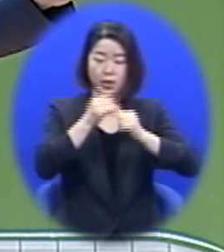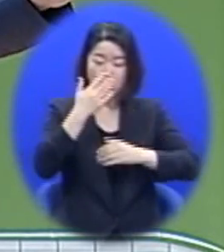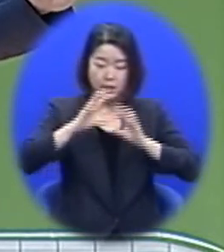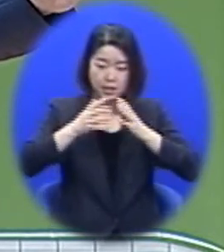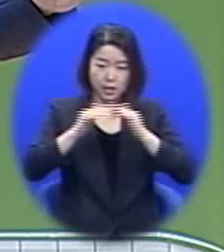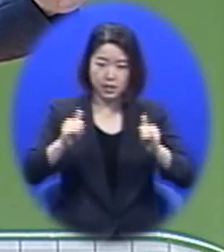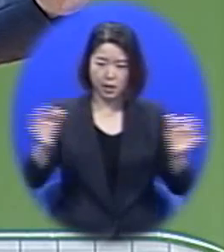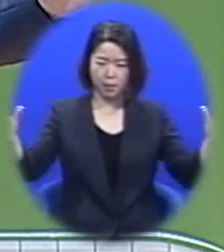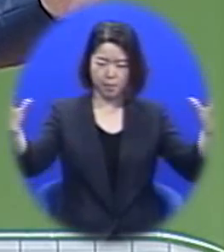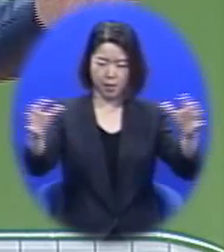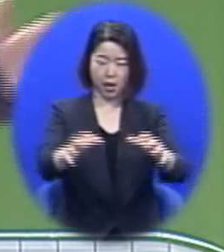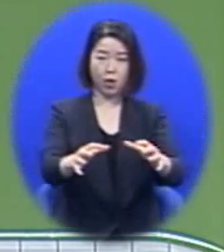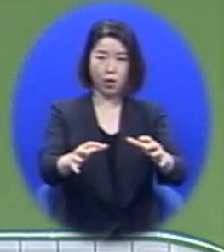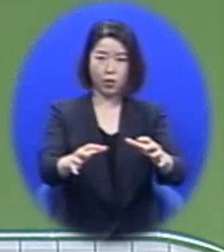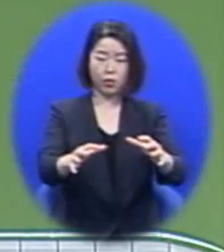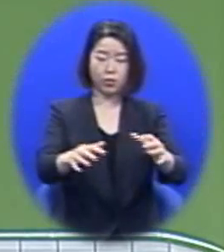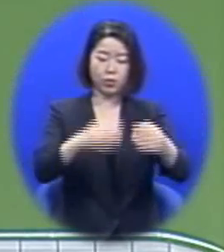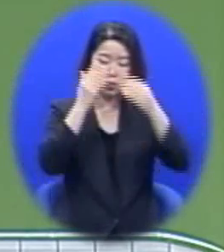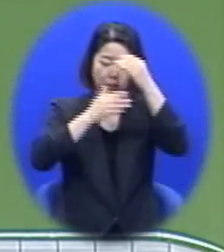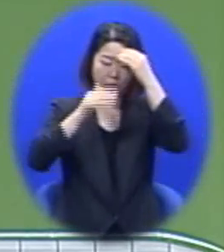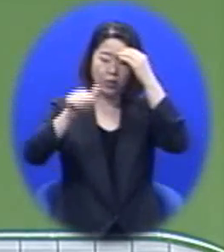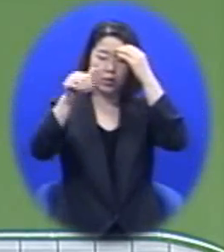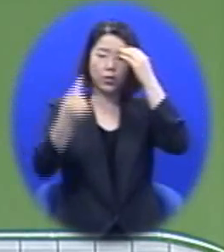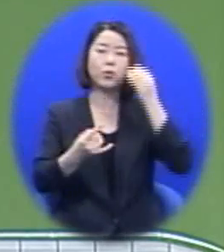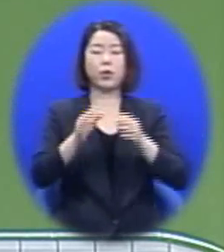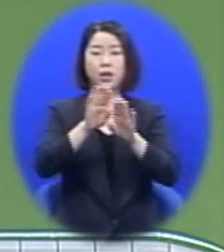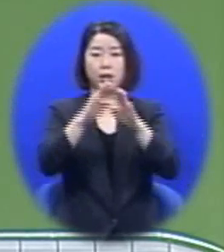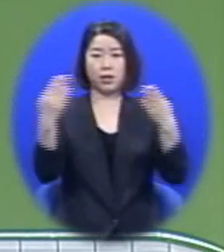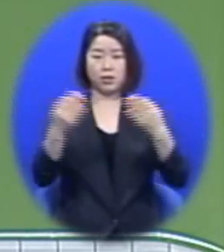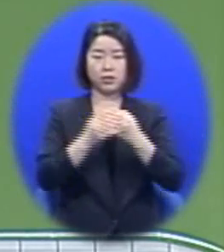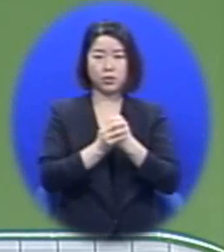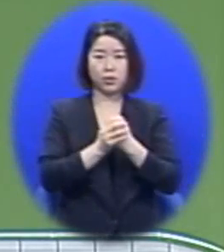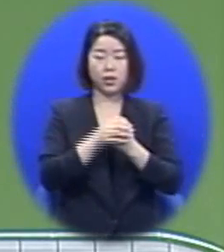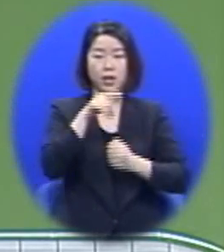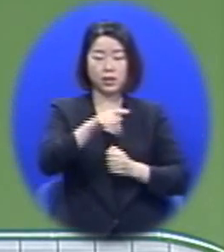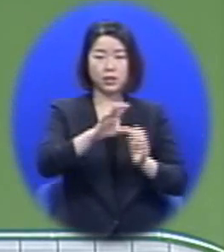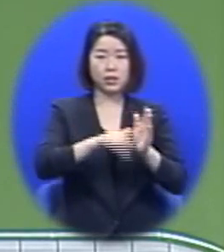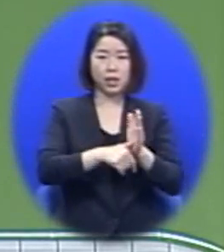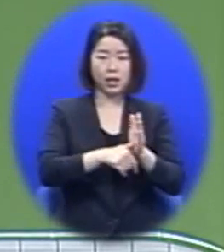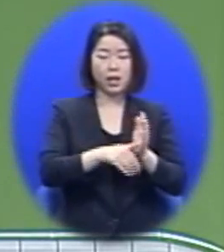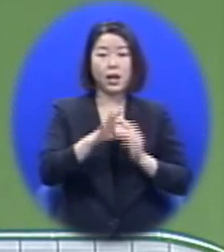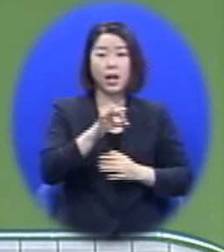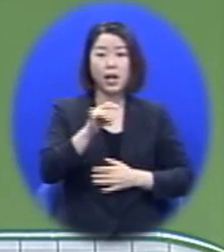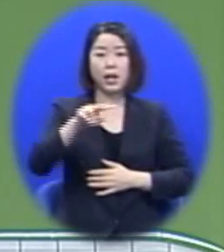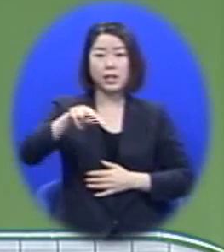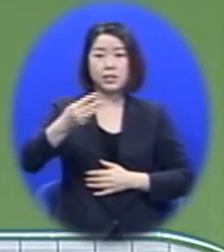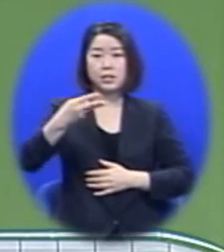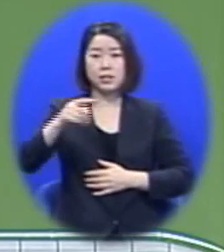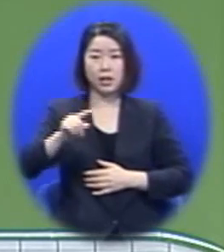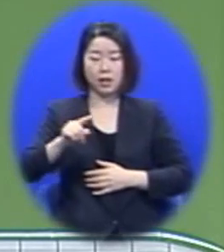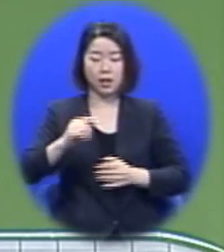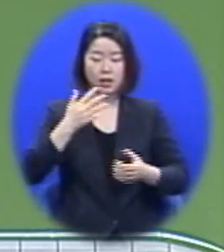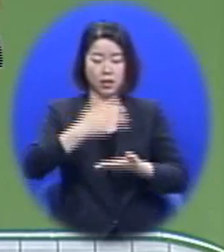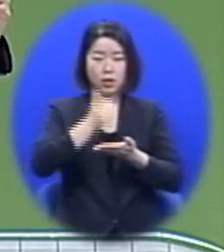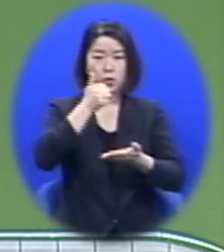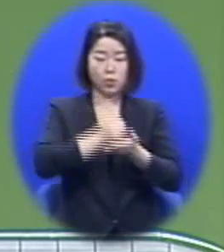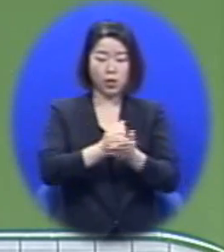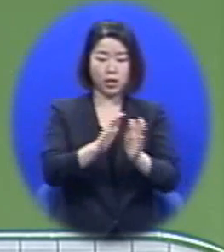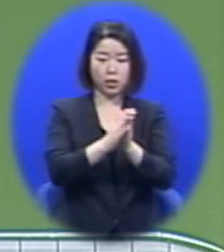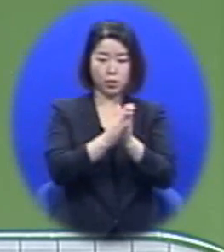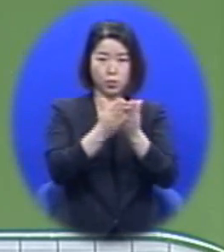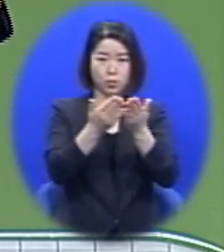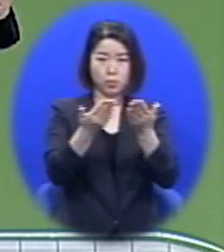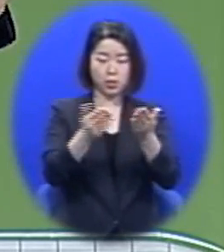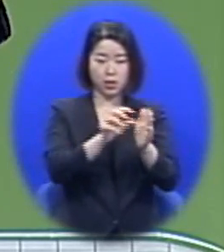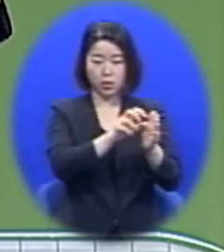성회를 열었습니다. 그때 학사 에스라가 여호와의 율법을 펼쳤어요.